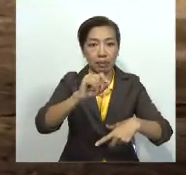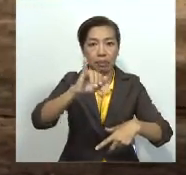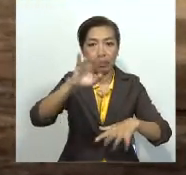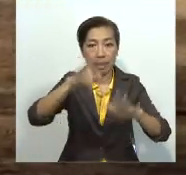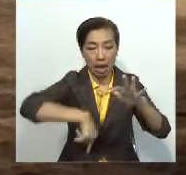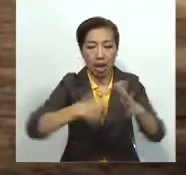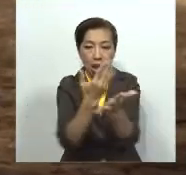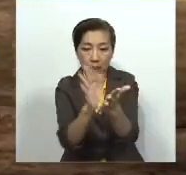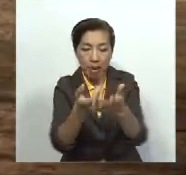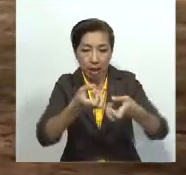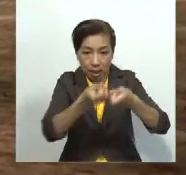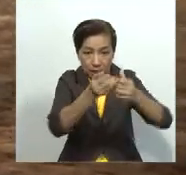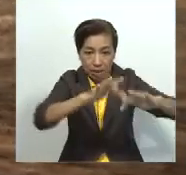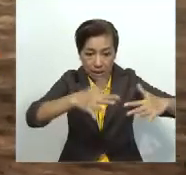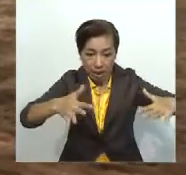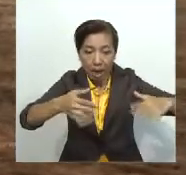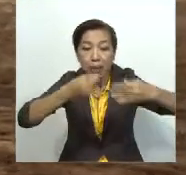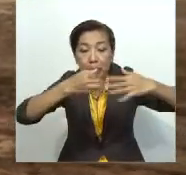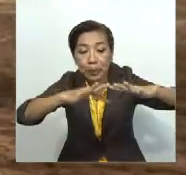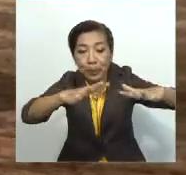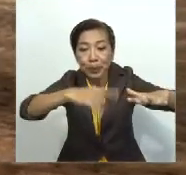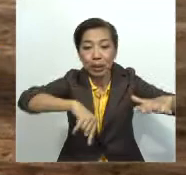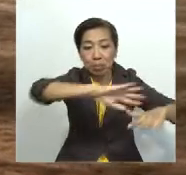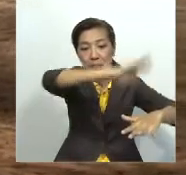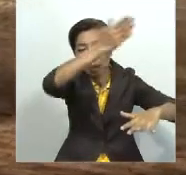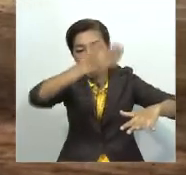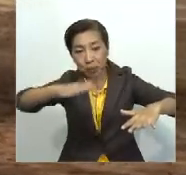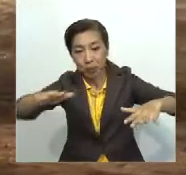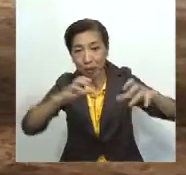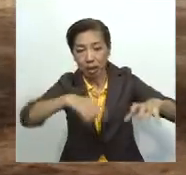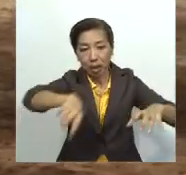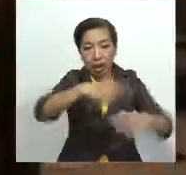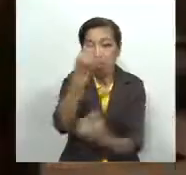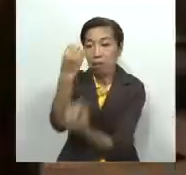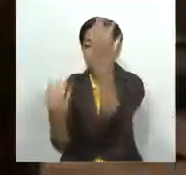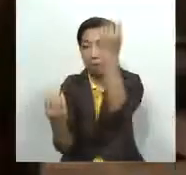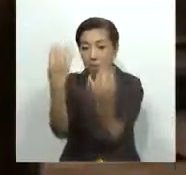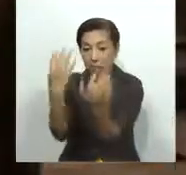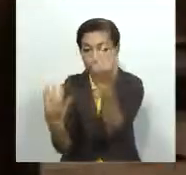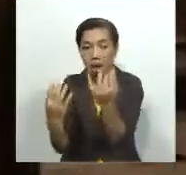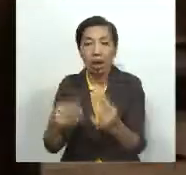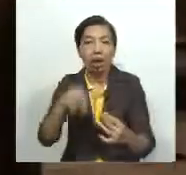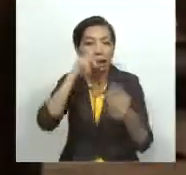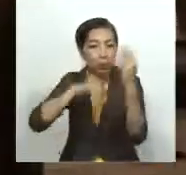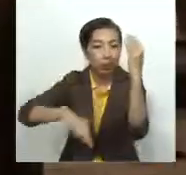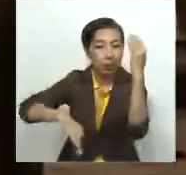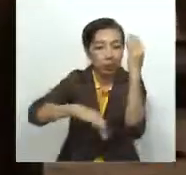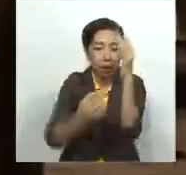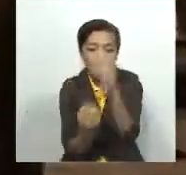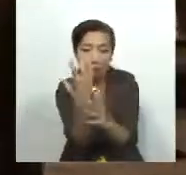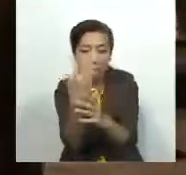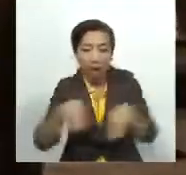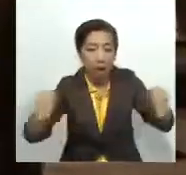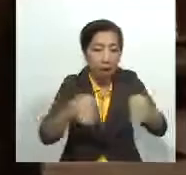ร่แบ่งเป็นพื้นที่หาดทรายติดกับชายทะเลและเนินเขาสูงพื้นที่ป่าสงวนป่าพรุและพื้นที่ป่าพรุ